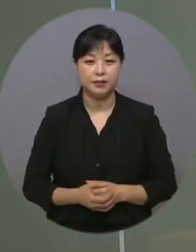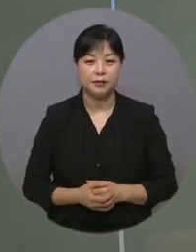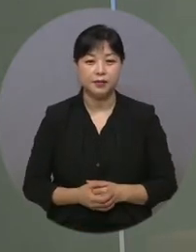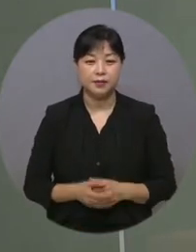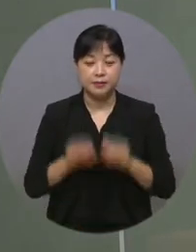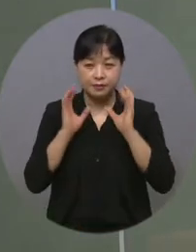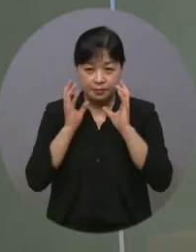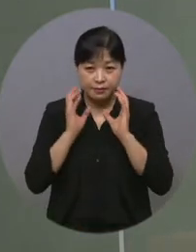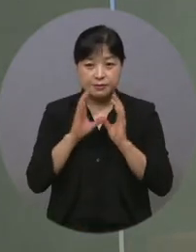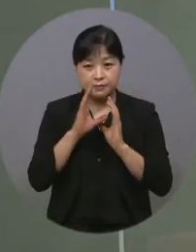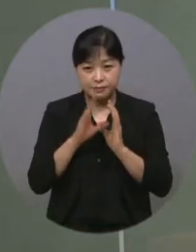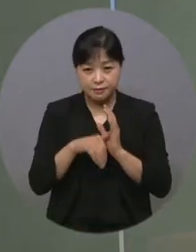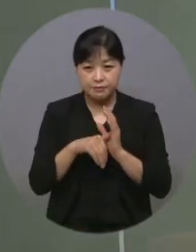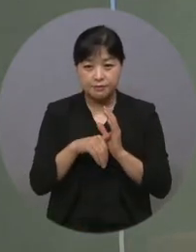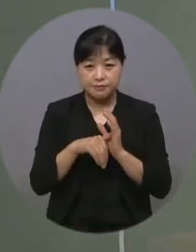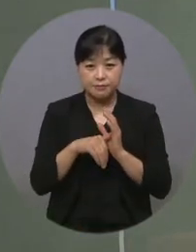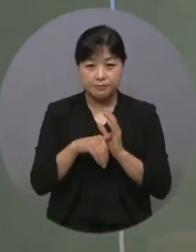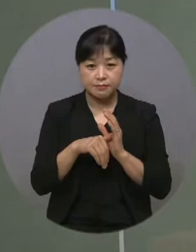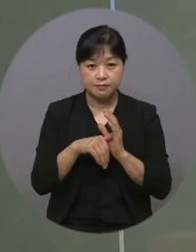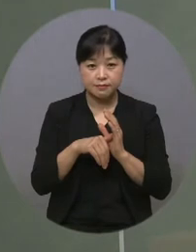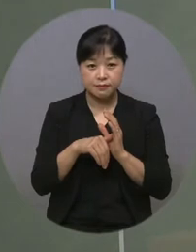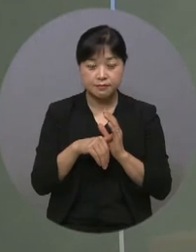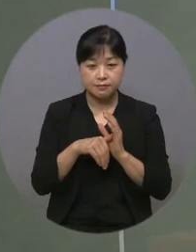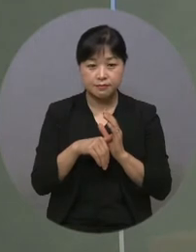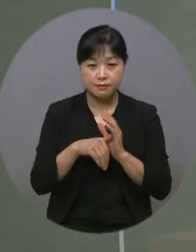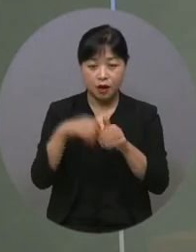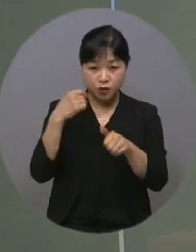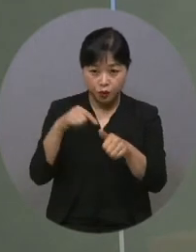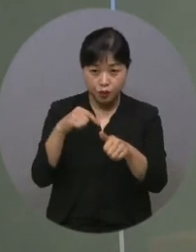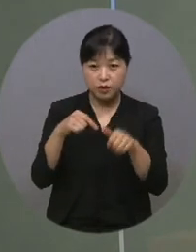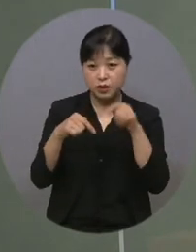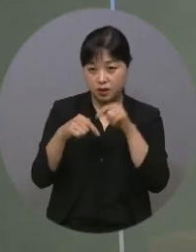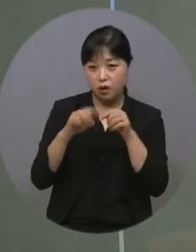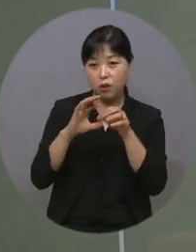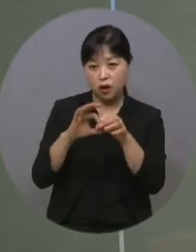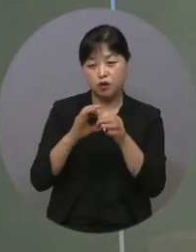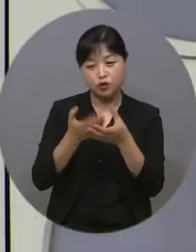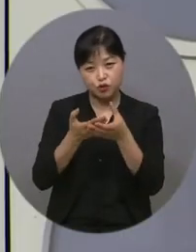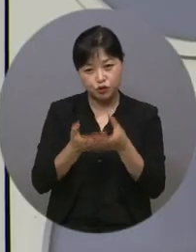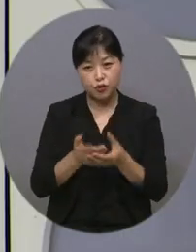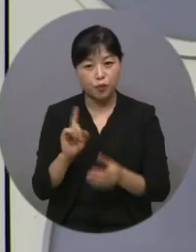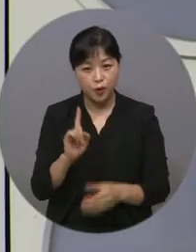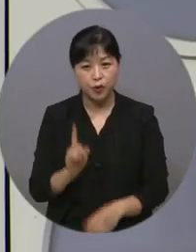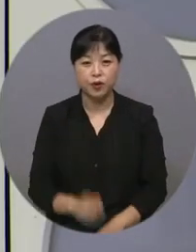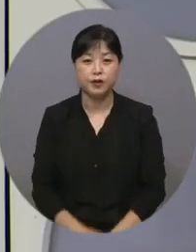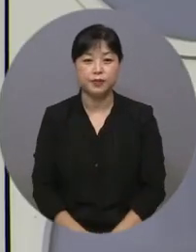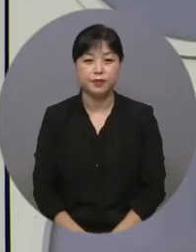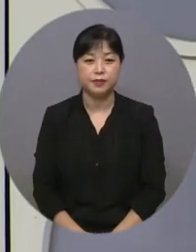가장 중요한 대목이라면 뭐라고 생각하십니까?